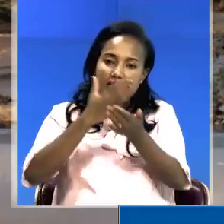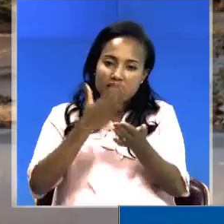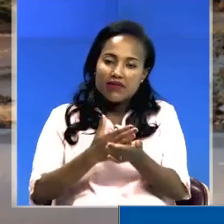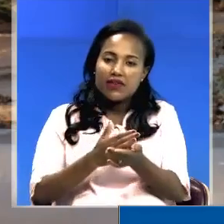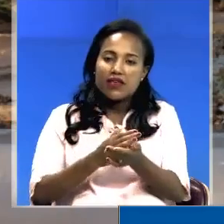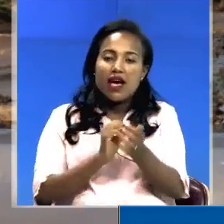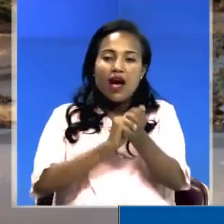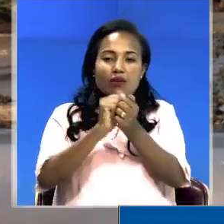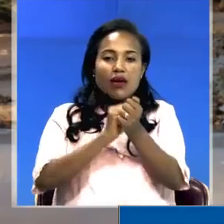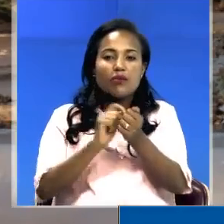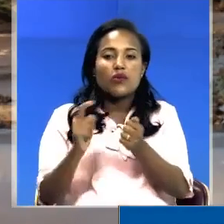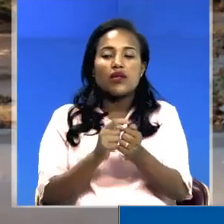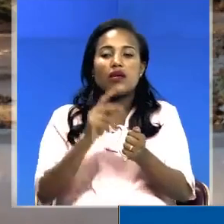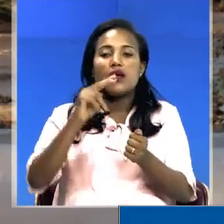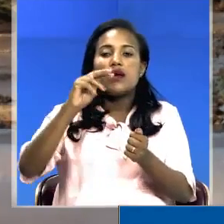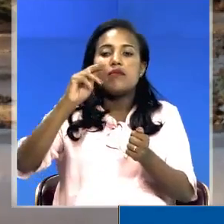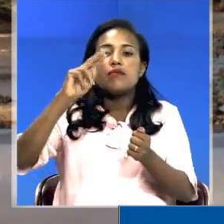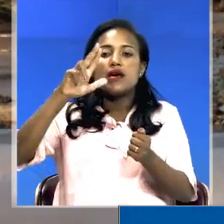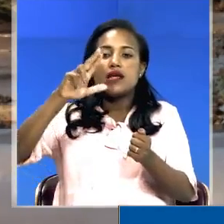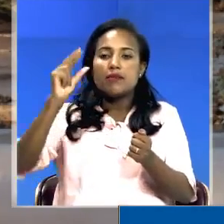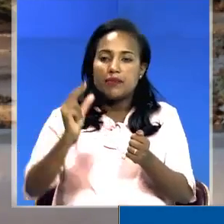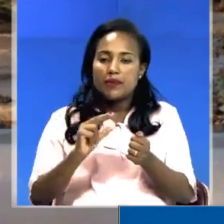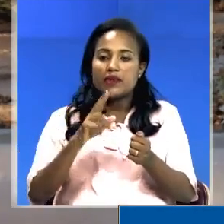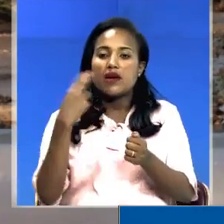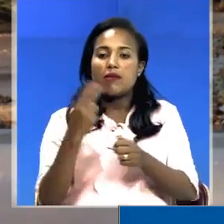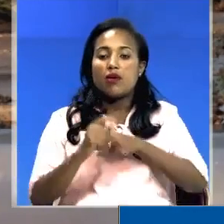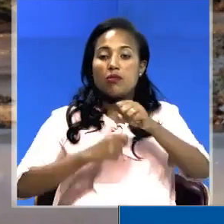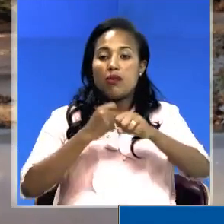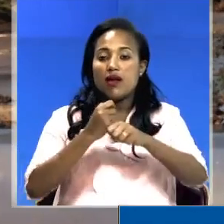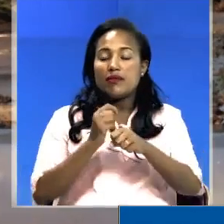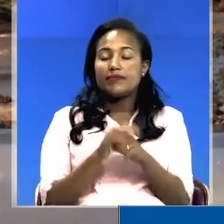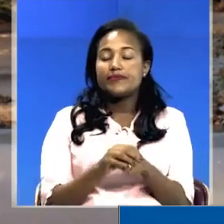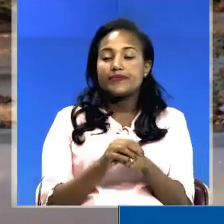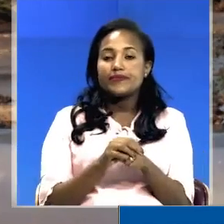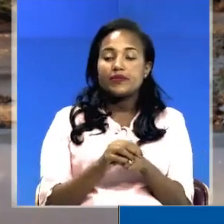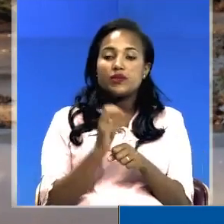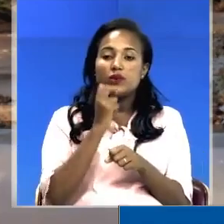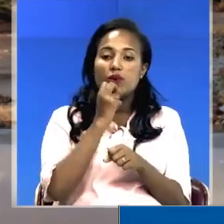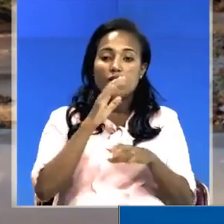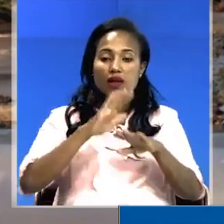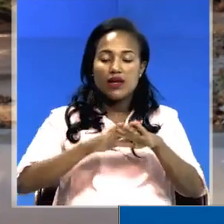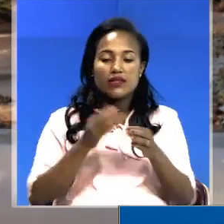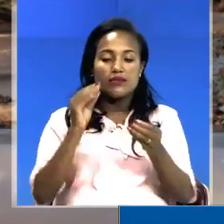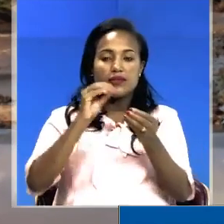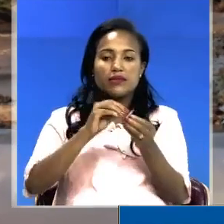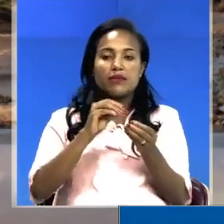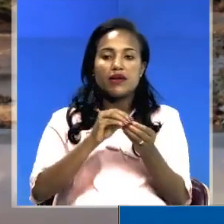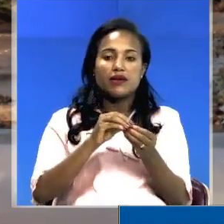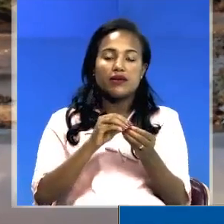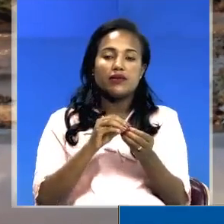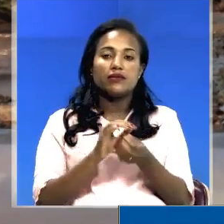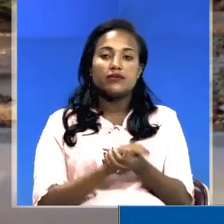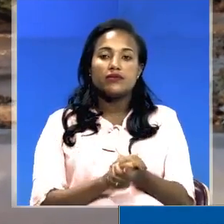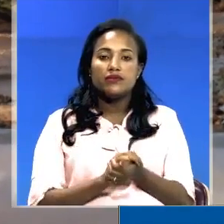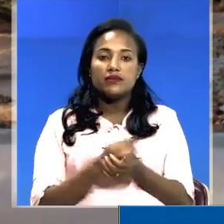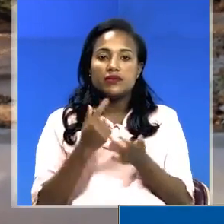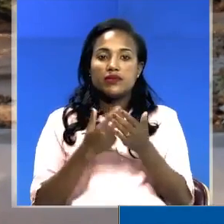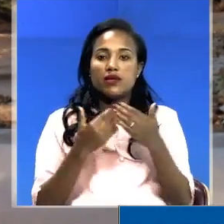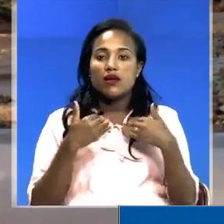መረብ ይጠቀማሉ ውሃ አካሉን ላይ። ከዚህ በተጨማሪ ይሄ እንዳለው